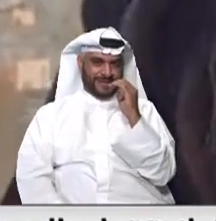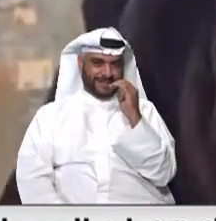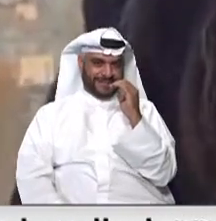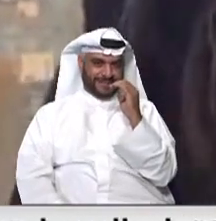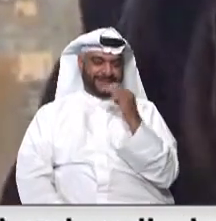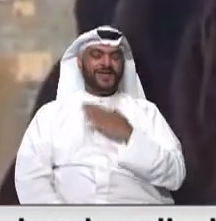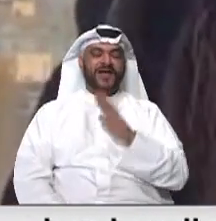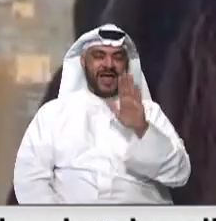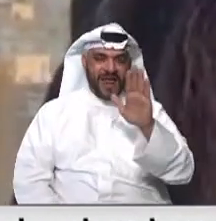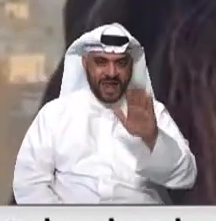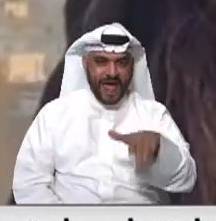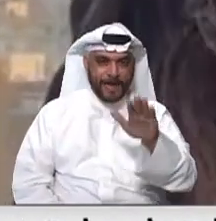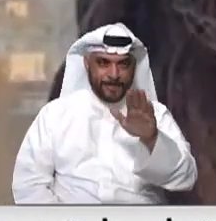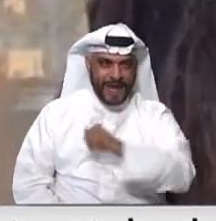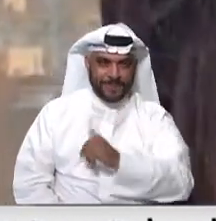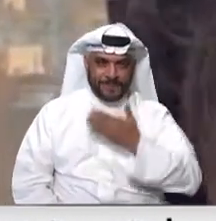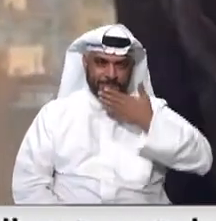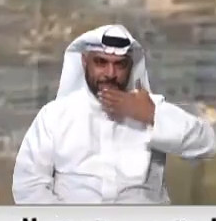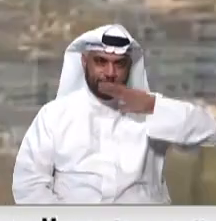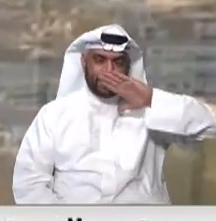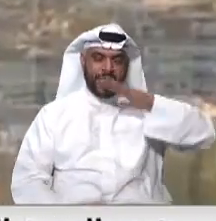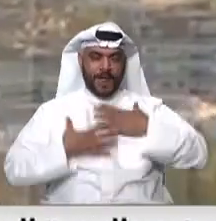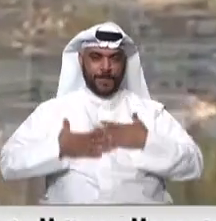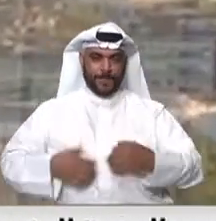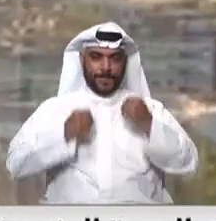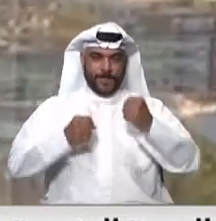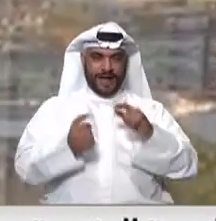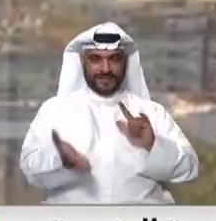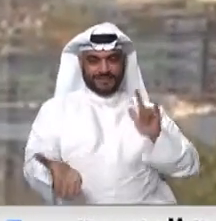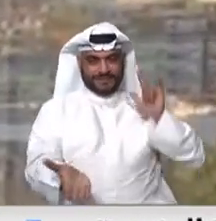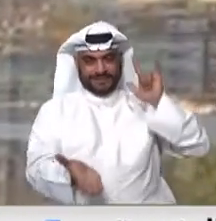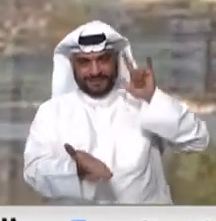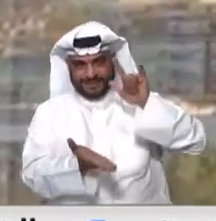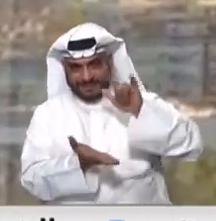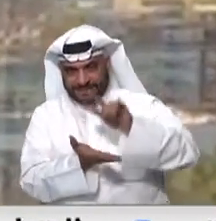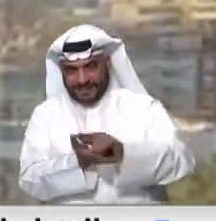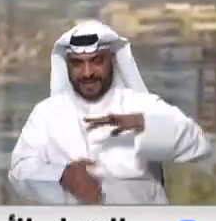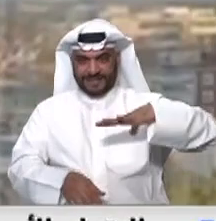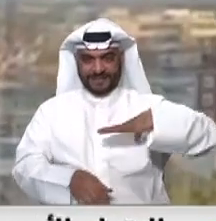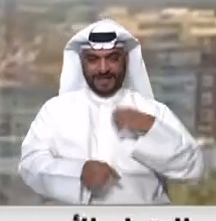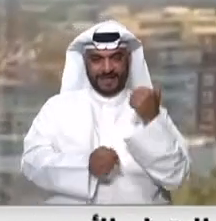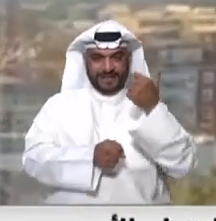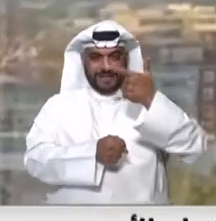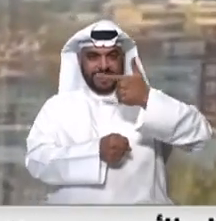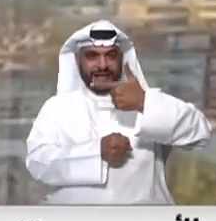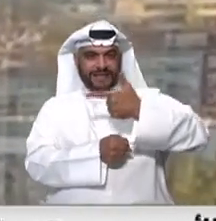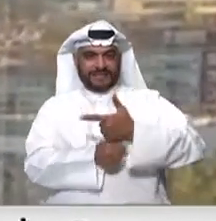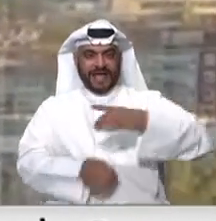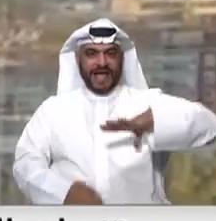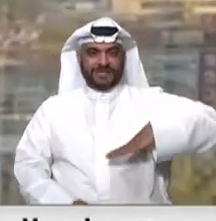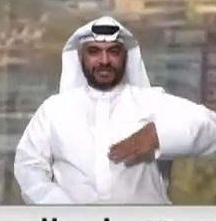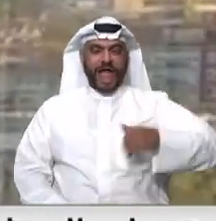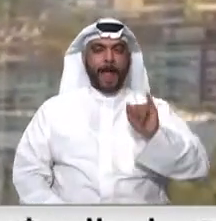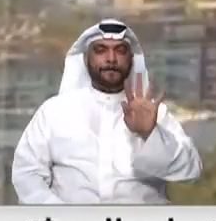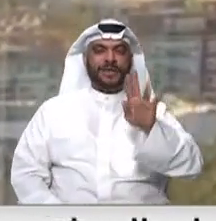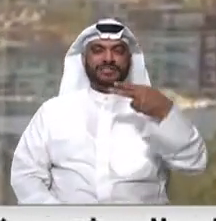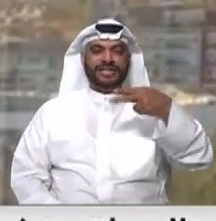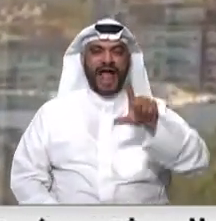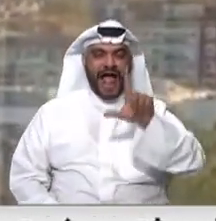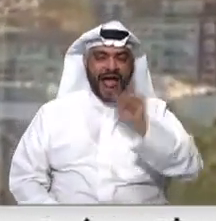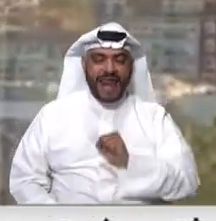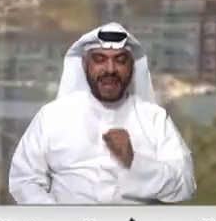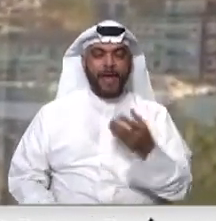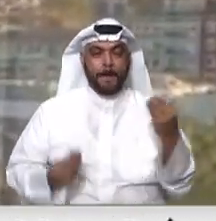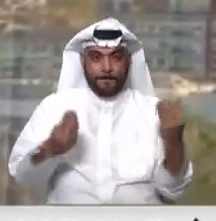نعم، بالفعل بسام، بحفظ الله ورعايته وصل سمو ولي العهد الشيخ مشعل الأحمد الجابر الصباح حفظه الله ورعاه